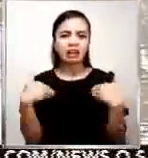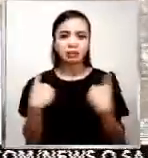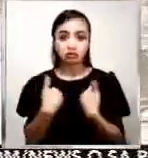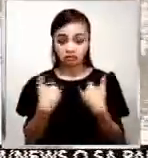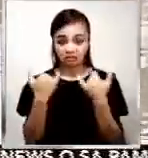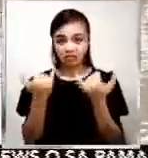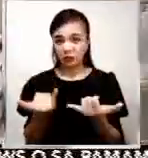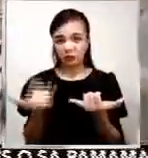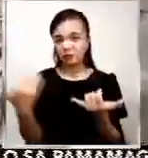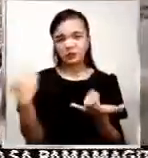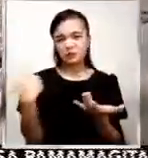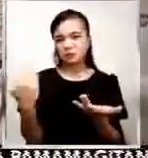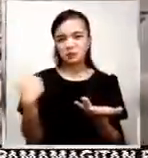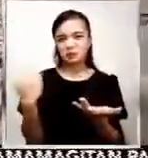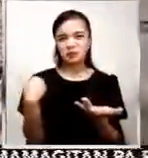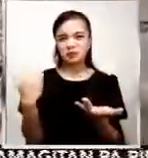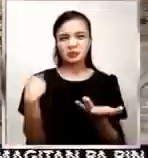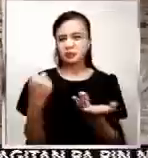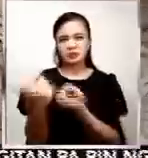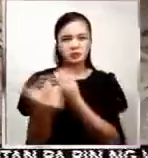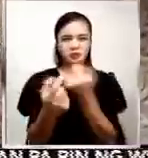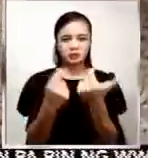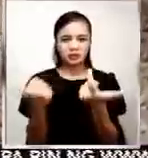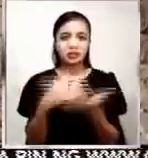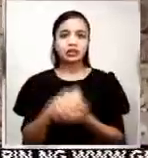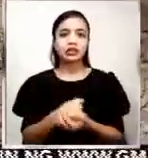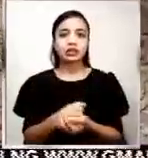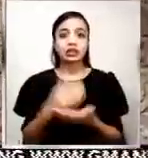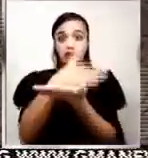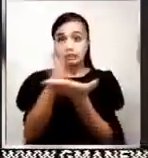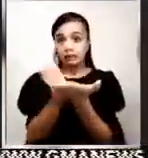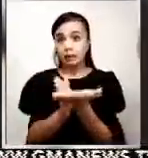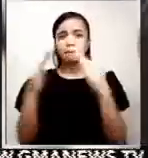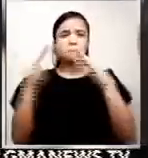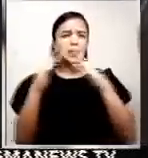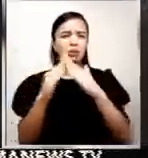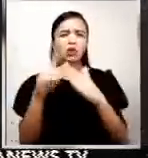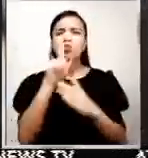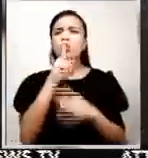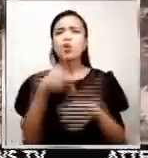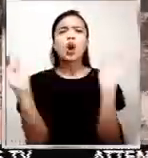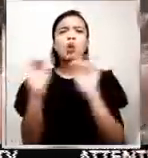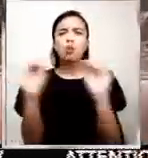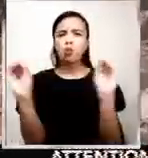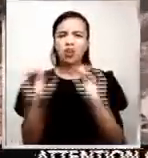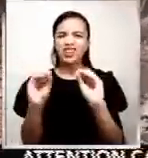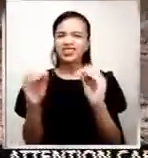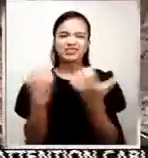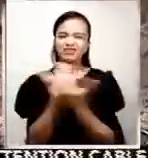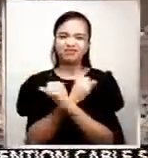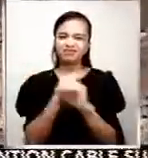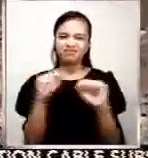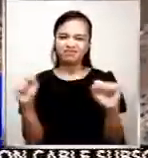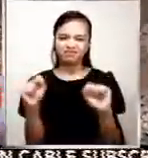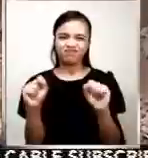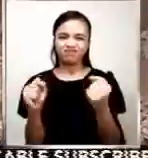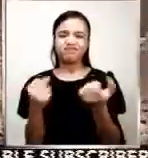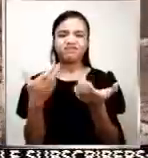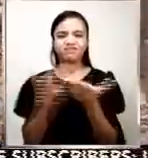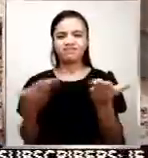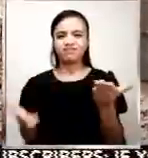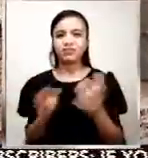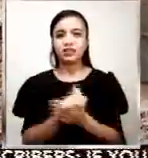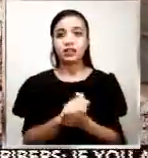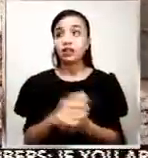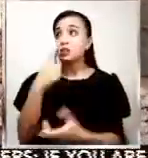pa natatanggal. Sa ilang bahay, talagang wala nang maisasalbang gamit. Ang dami nagsasabi, wag kami